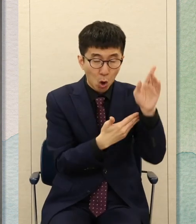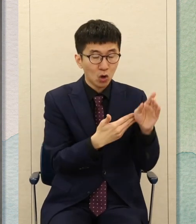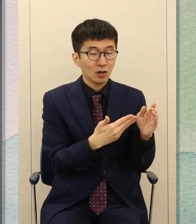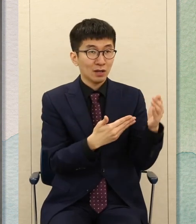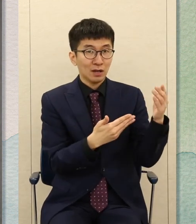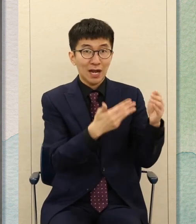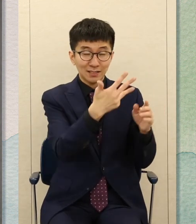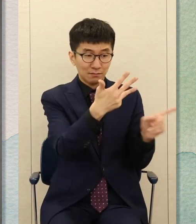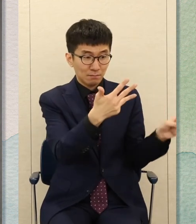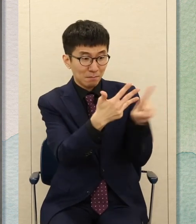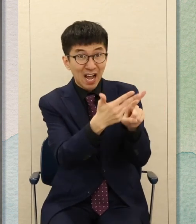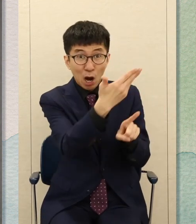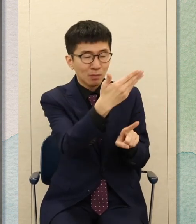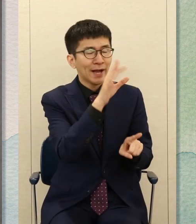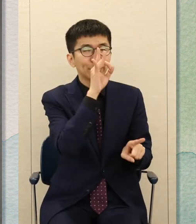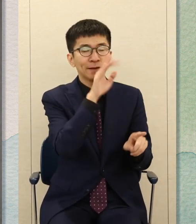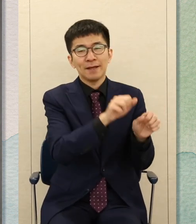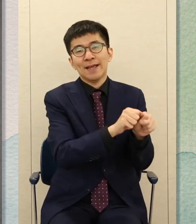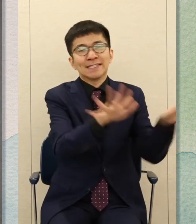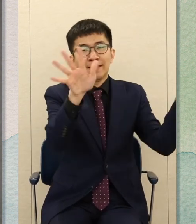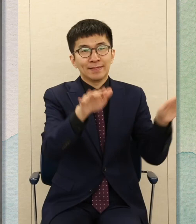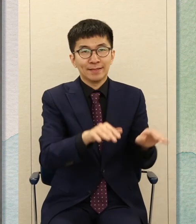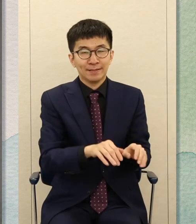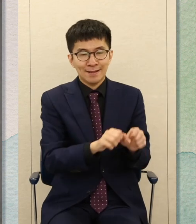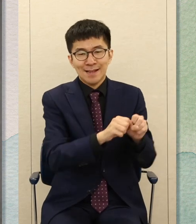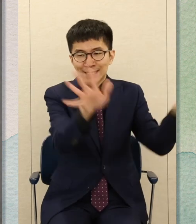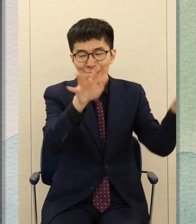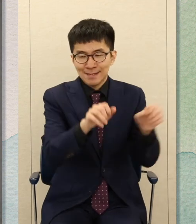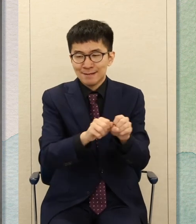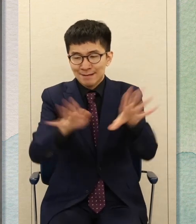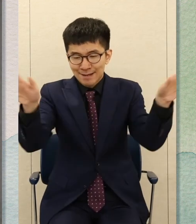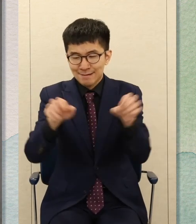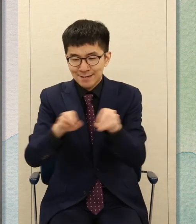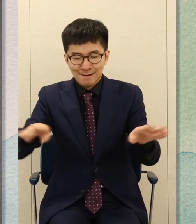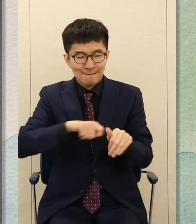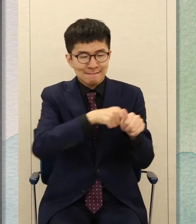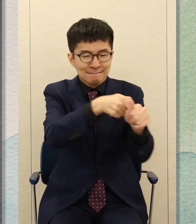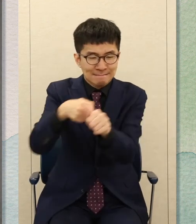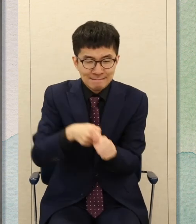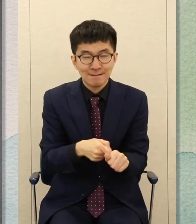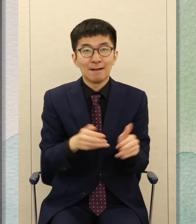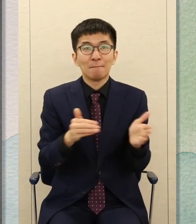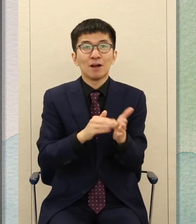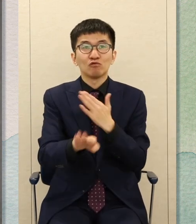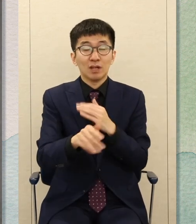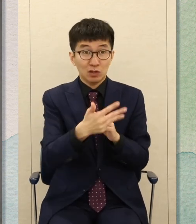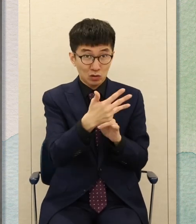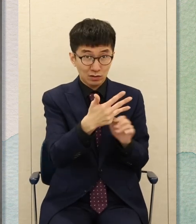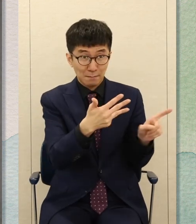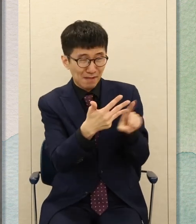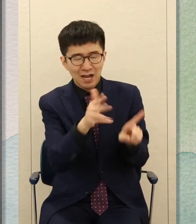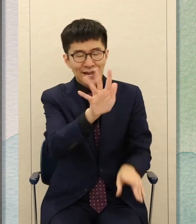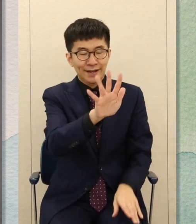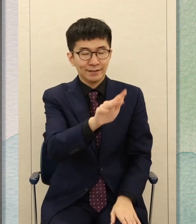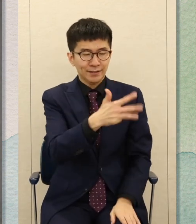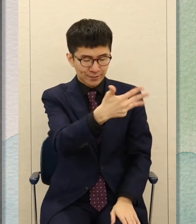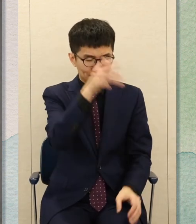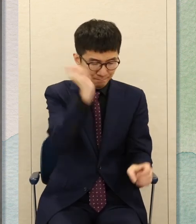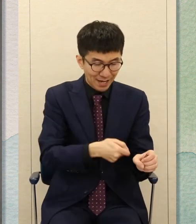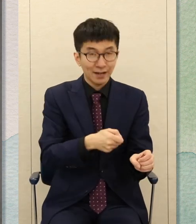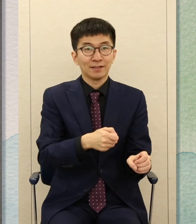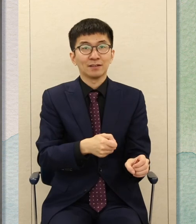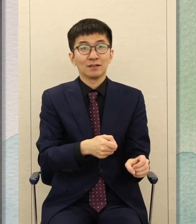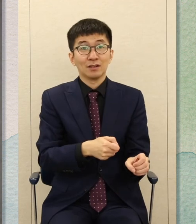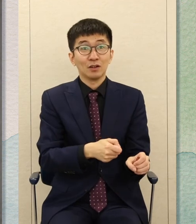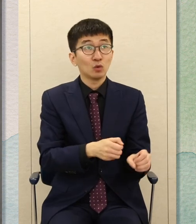예, 9명, 10명 자꾸 새끼 쳐서 그 모임이 늘어나지 못하게 만들고요. 예, 늘어나면 처음에 이제 온 분, 데리고